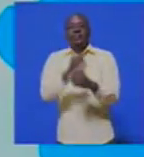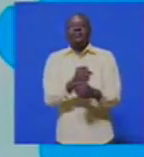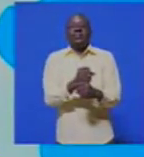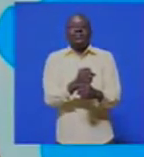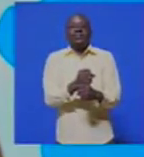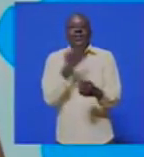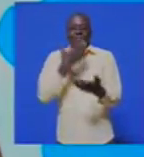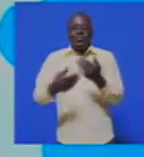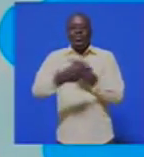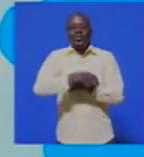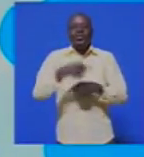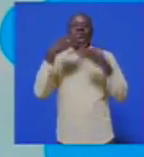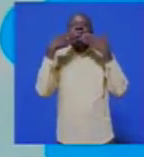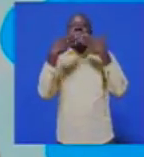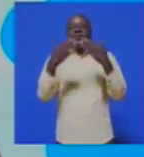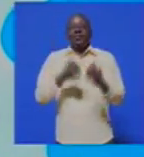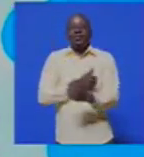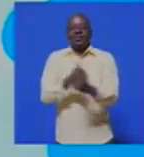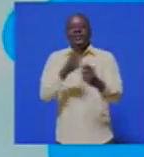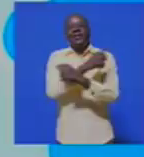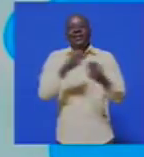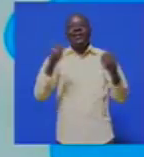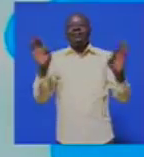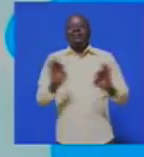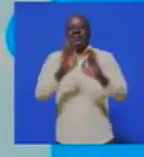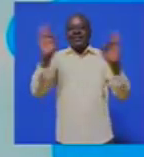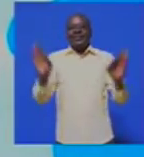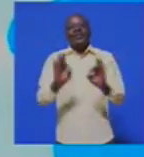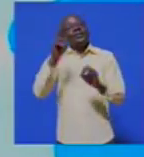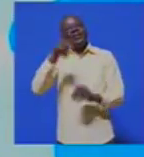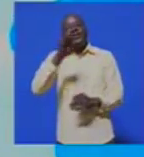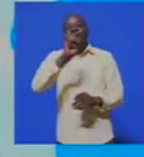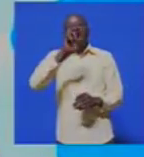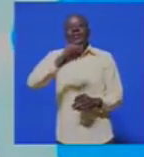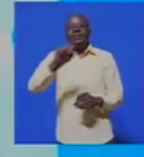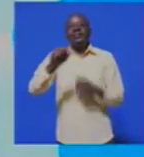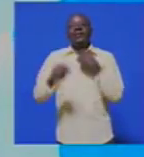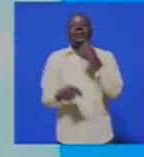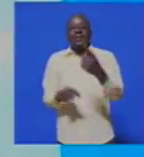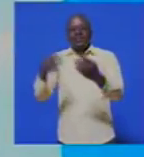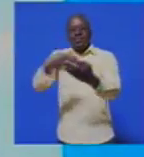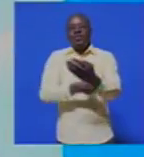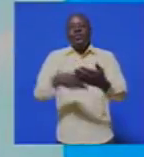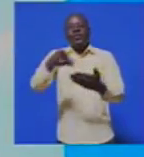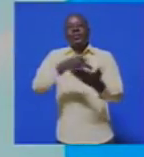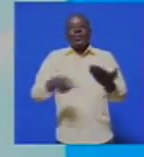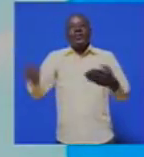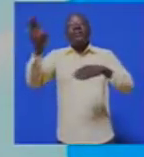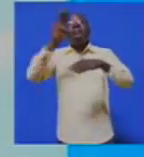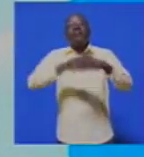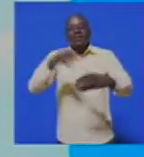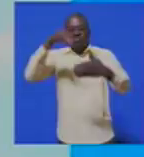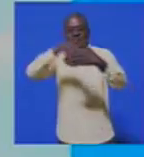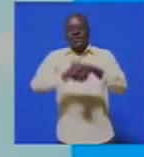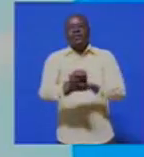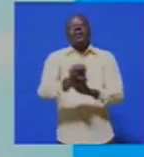Bonjour, merci de nous suivre. Très bonne fête de la Pentecôte. Cela dit, un nouveau parti vient de marquer son entrée sur